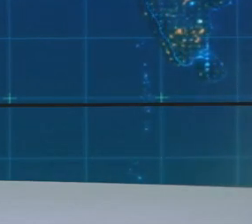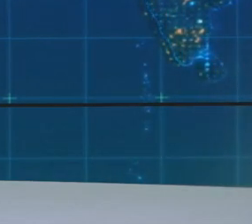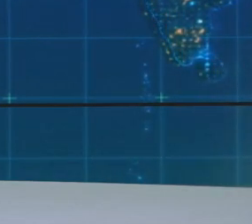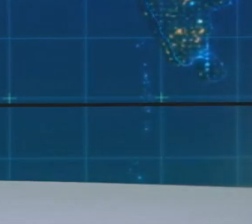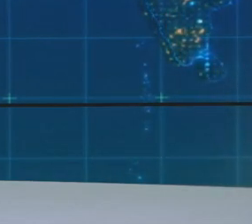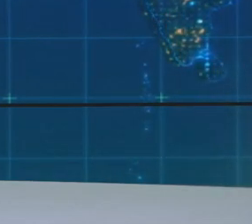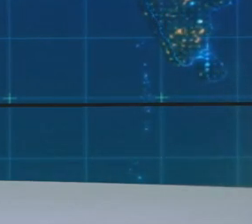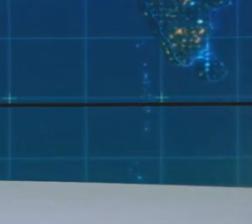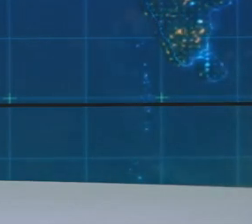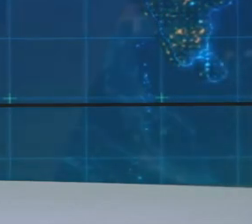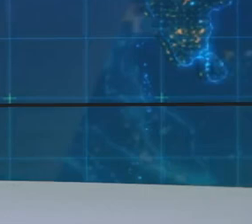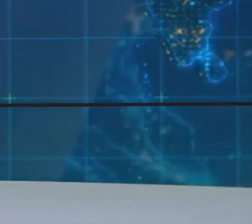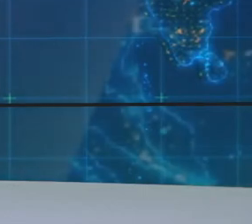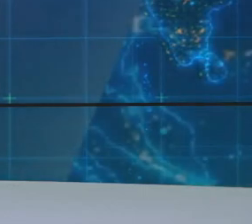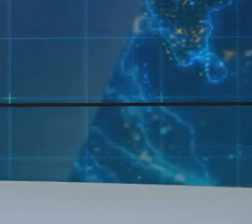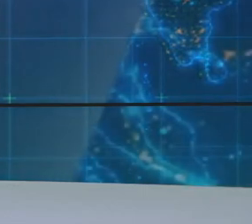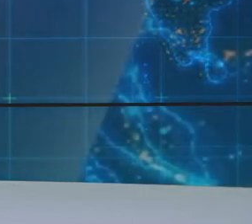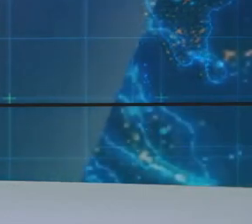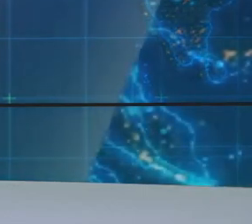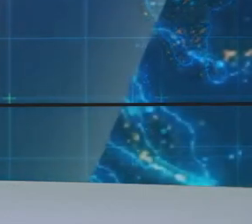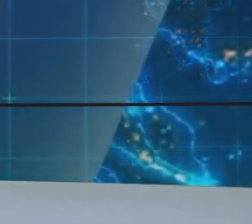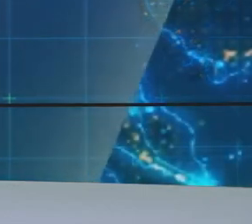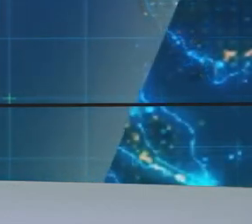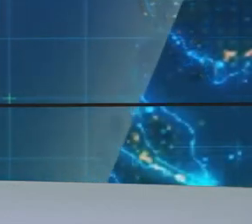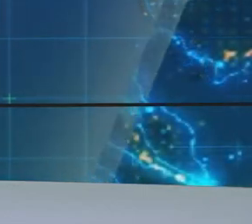kini menjadi perhatian utama